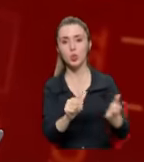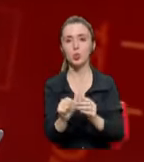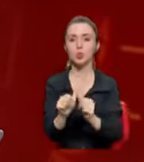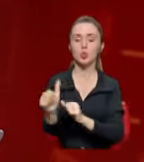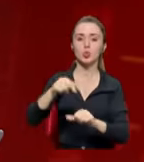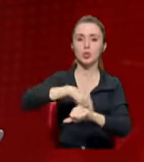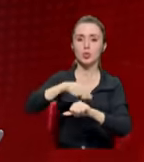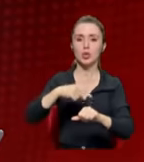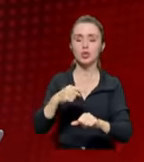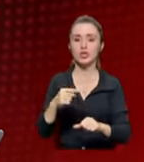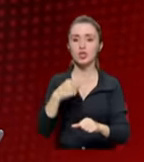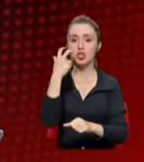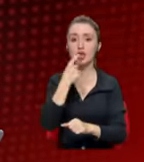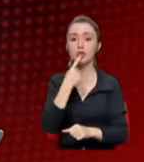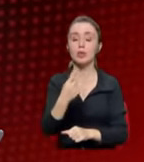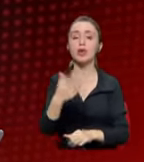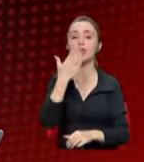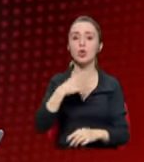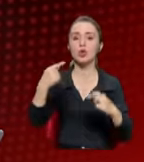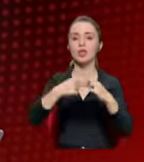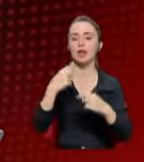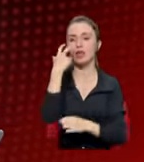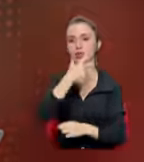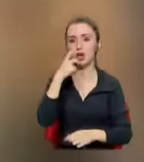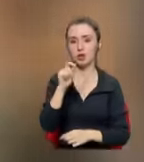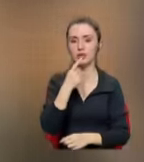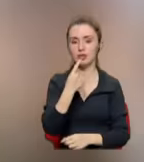sahnelerden uzak olan ünlü şarkıcı rihla konser